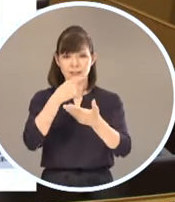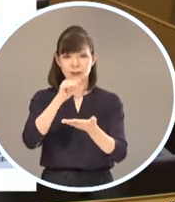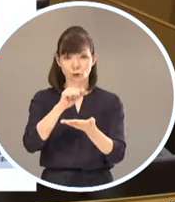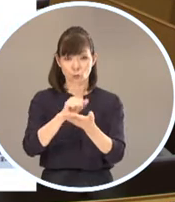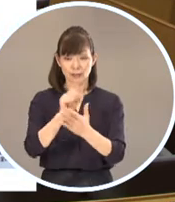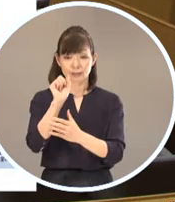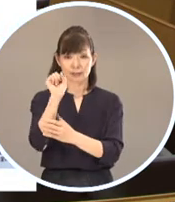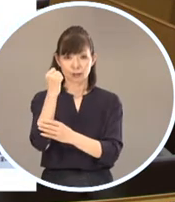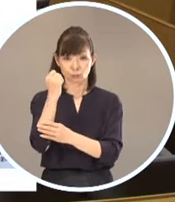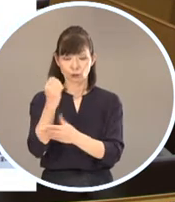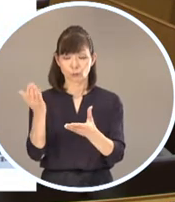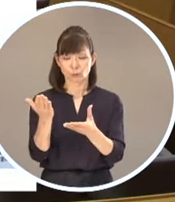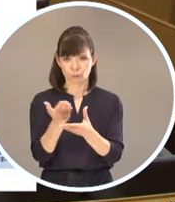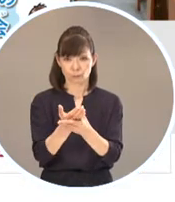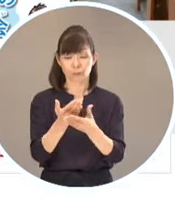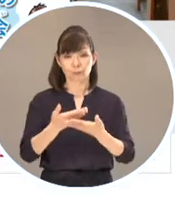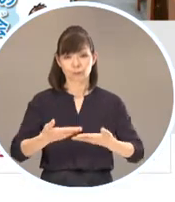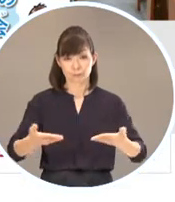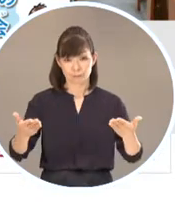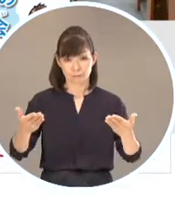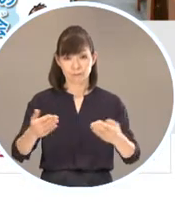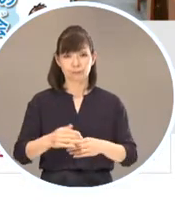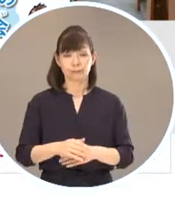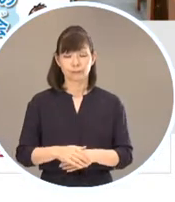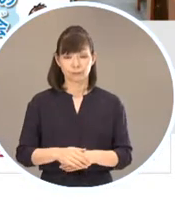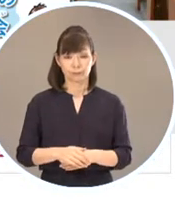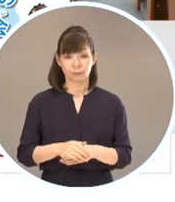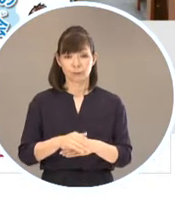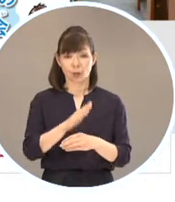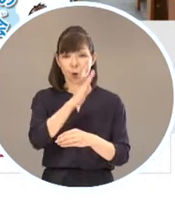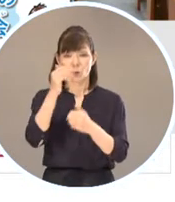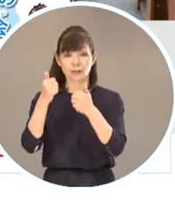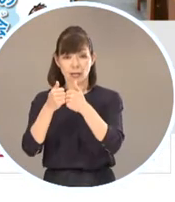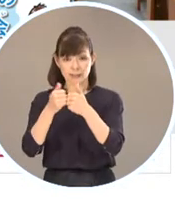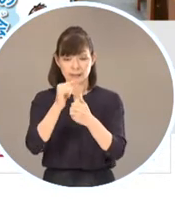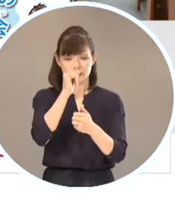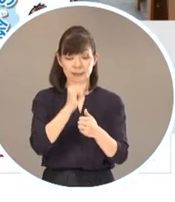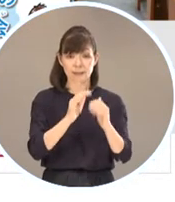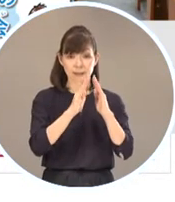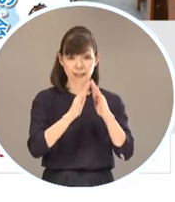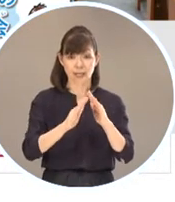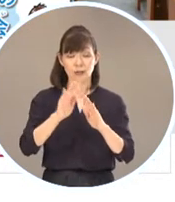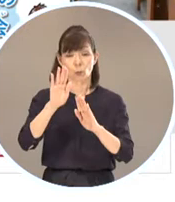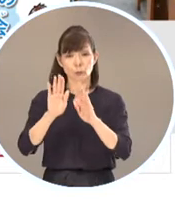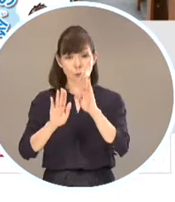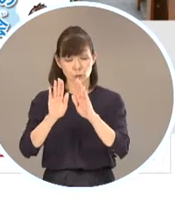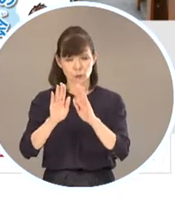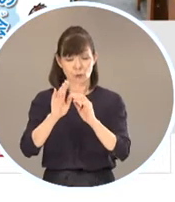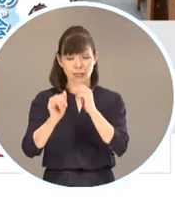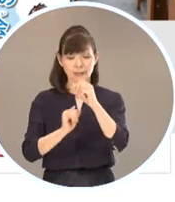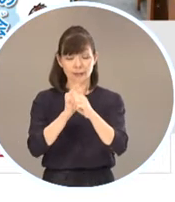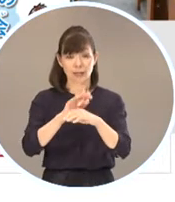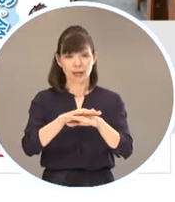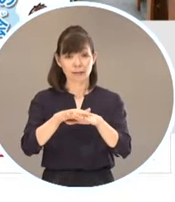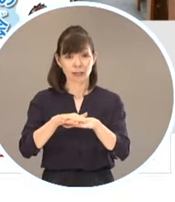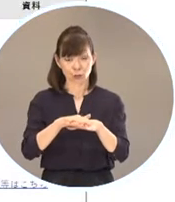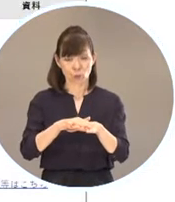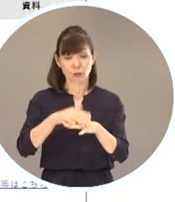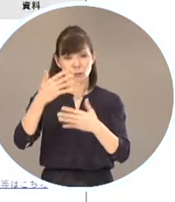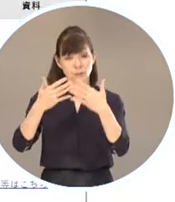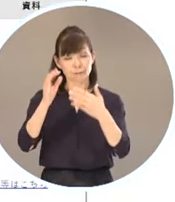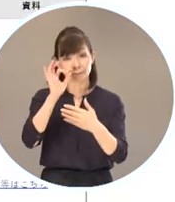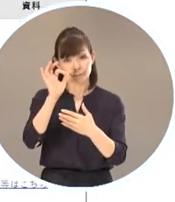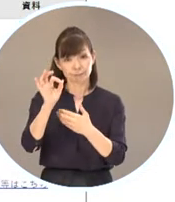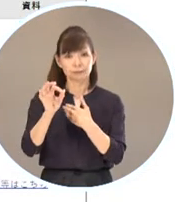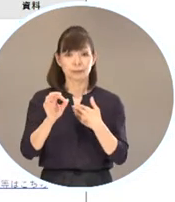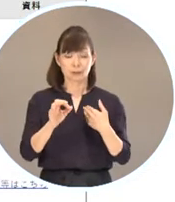聞折り込みなどでお届けします。また本会議や委員会の様子はインターネットでも見ることができます。今